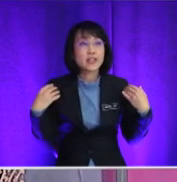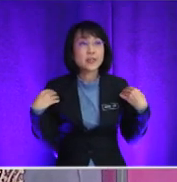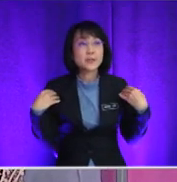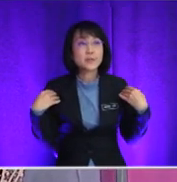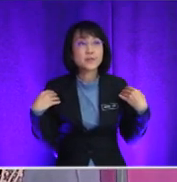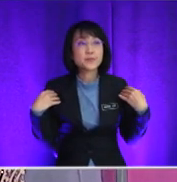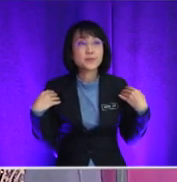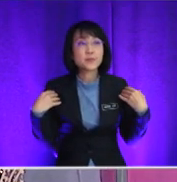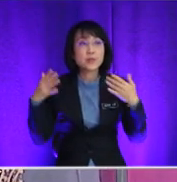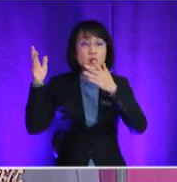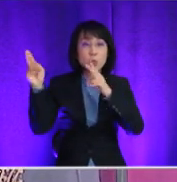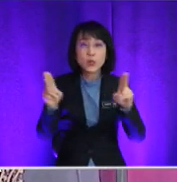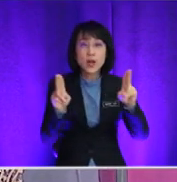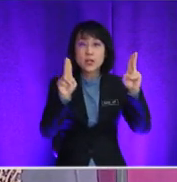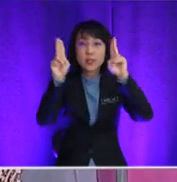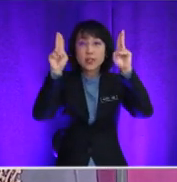itu